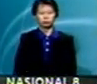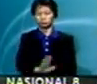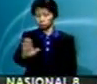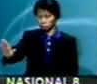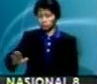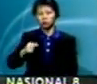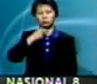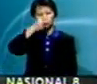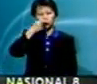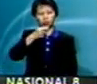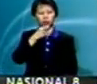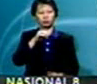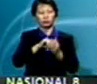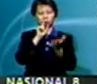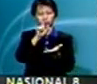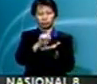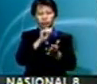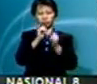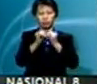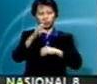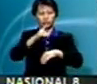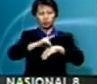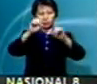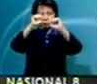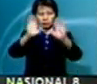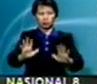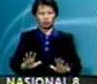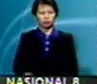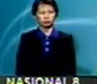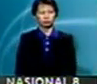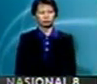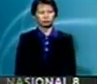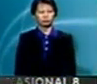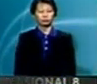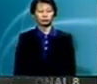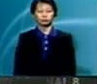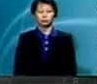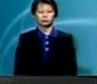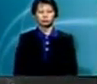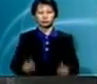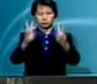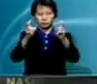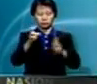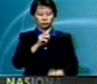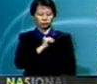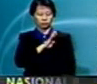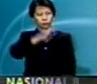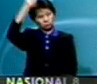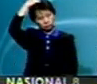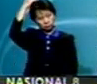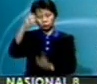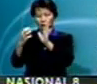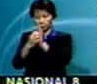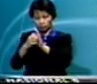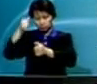Mereka berkata demikian dalam satu sidang media di Shah Alam. Dalam isu Menteri Besar Selangor, PAS